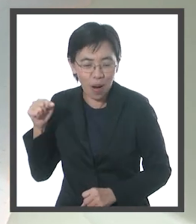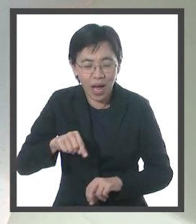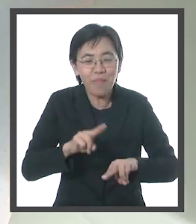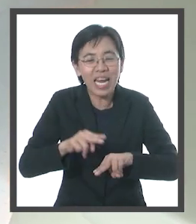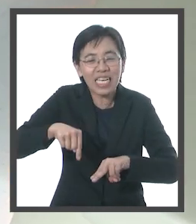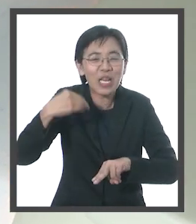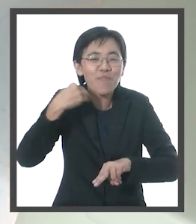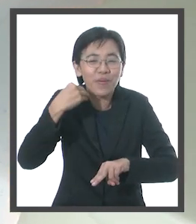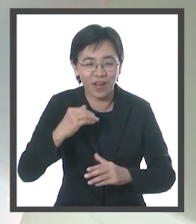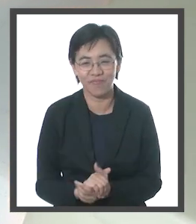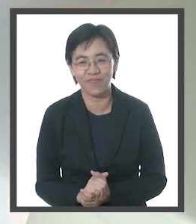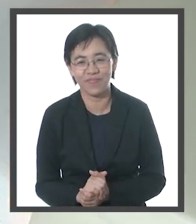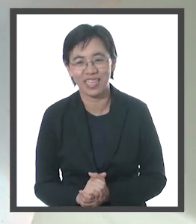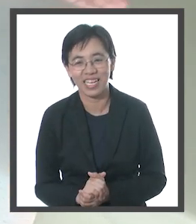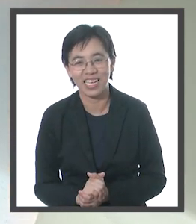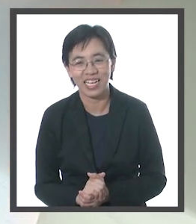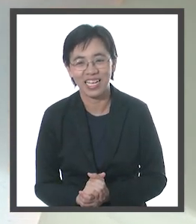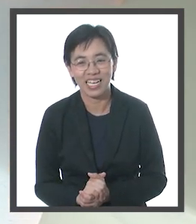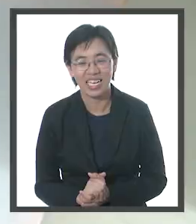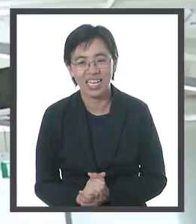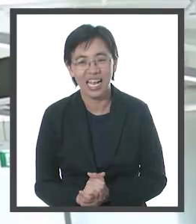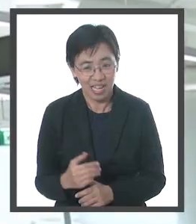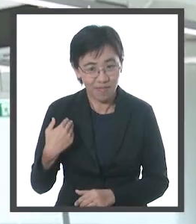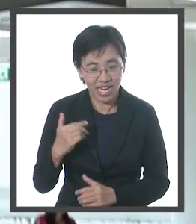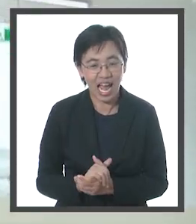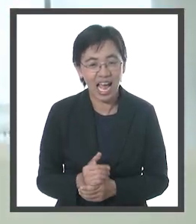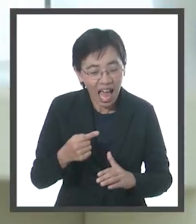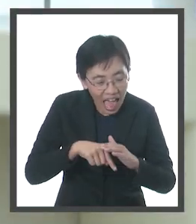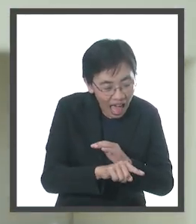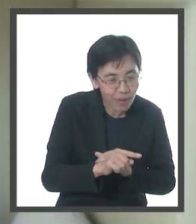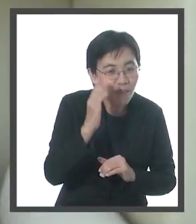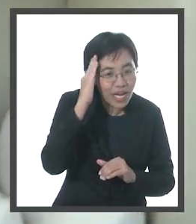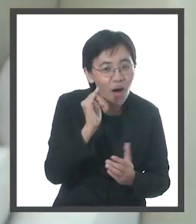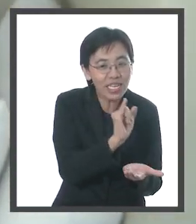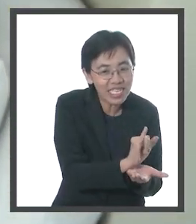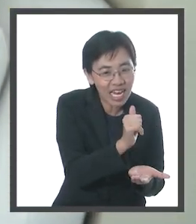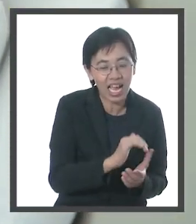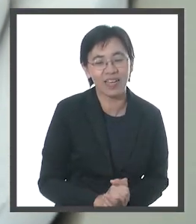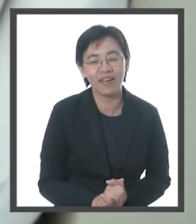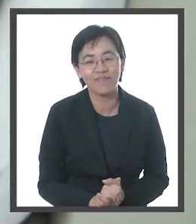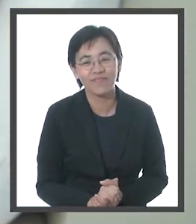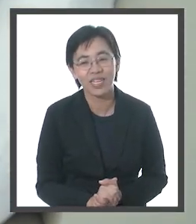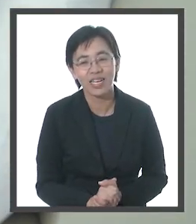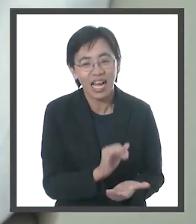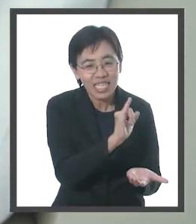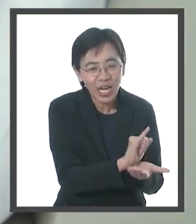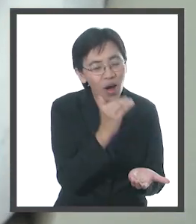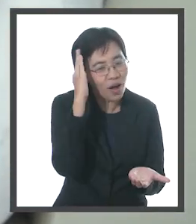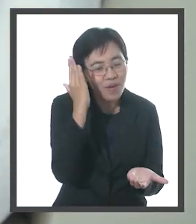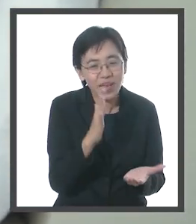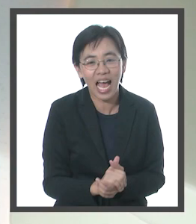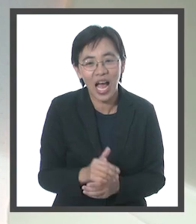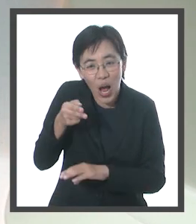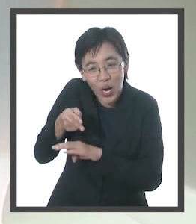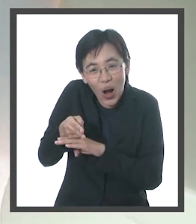ะอยู่เหมือนกัน หลบงานป่ะคะ มีค่ะแล้วเพราะเรามีโซนที่แอบนอนตรงนั้นได้ด้วยคือนอนกลางวันได้แต่ก็ยังไม่เห็นมีใครนะคะเพราะเราตั้งกล้อง